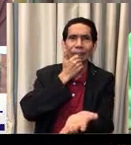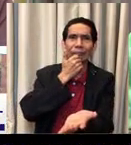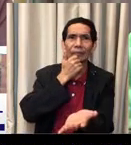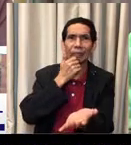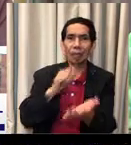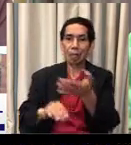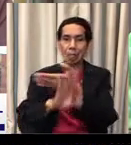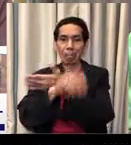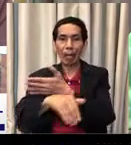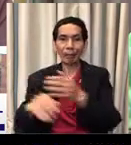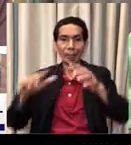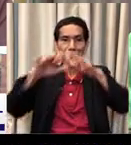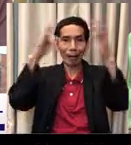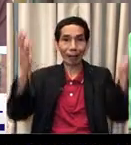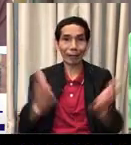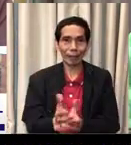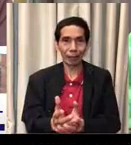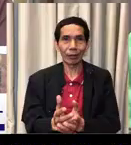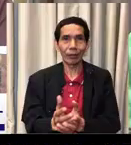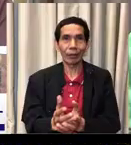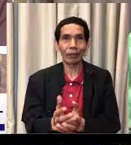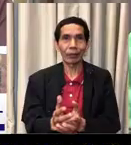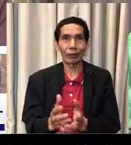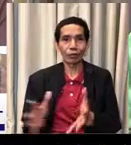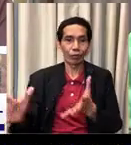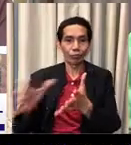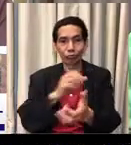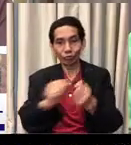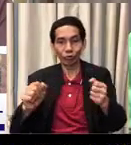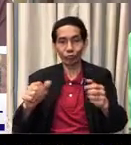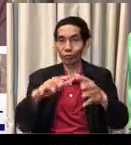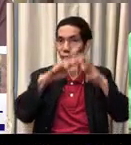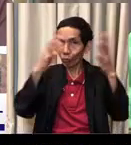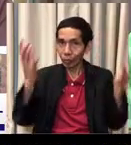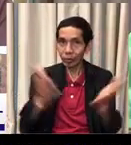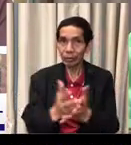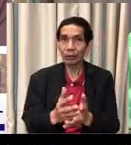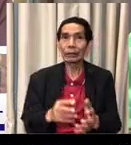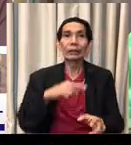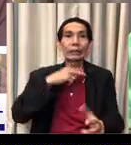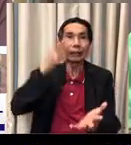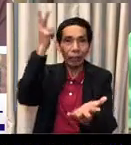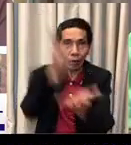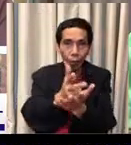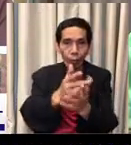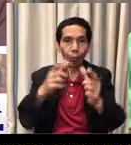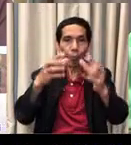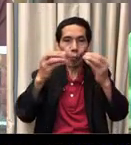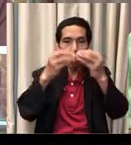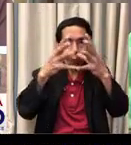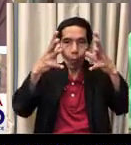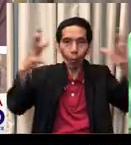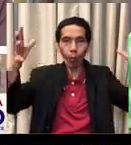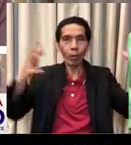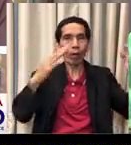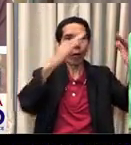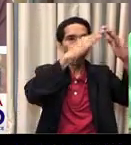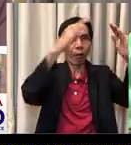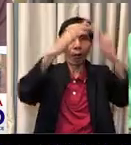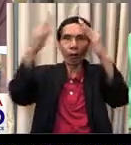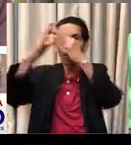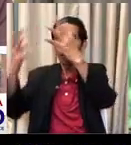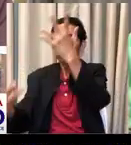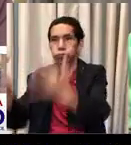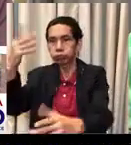binabawian ka ng buo, winalup ka. Oh, dahil hindi makaparada, lumaki ng lumaki, umabot sa mga bahay nila,